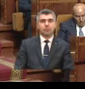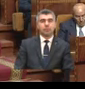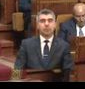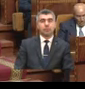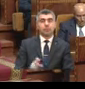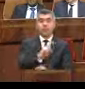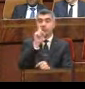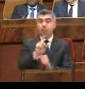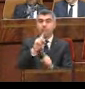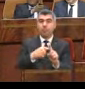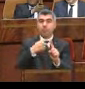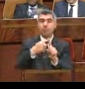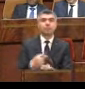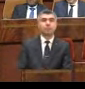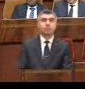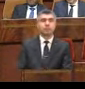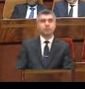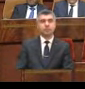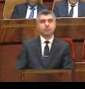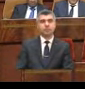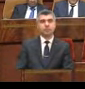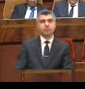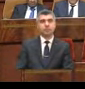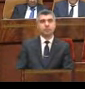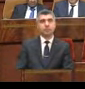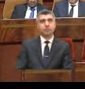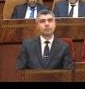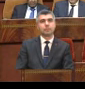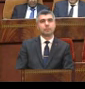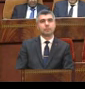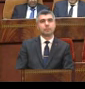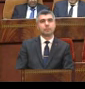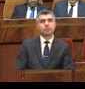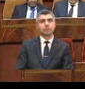تعقيب تفضلي السيدة الوزيرة. نرجع تفضلي.